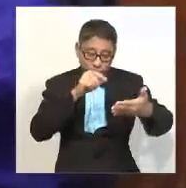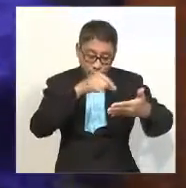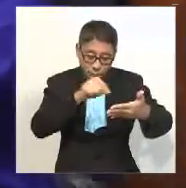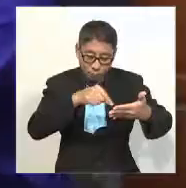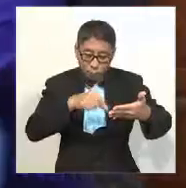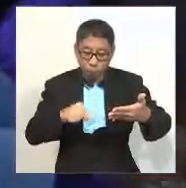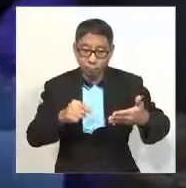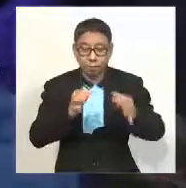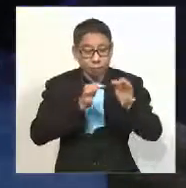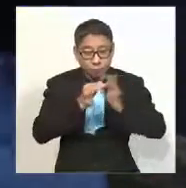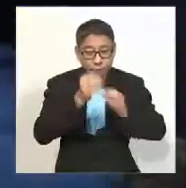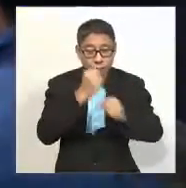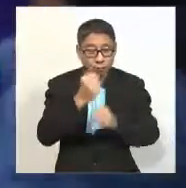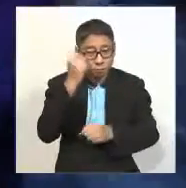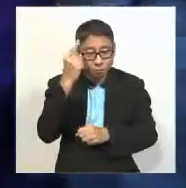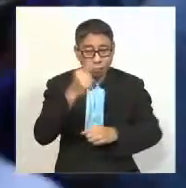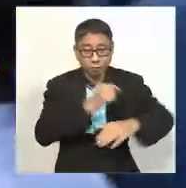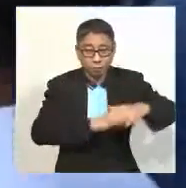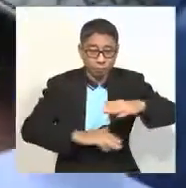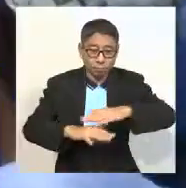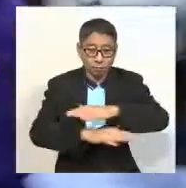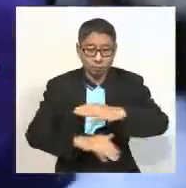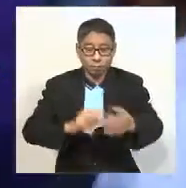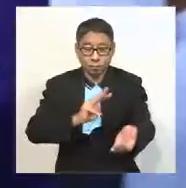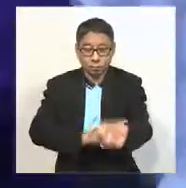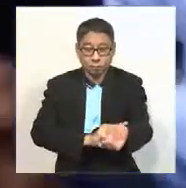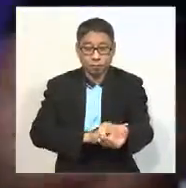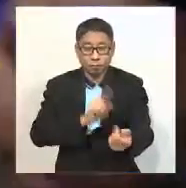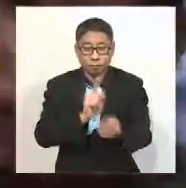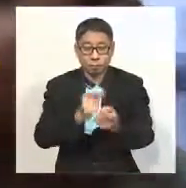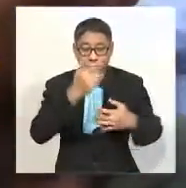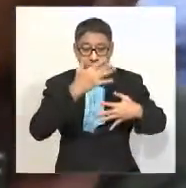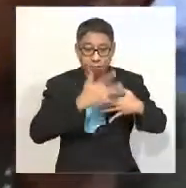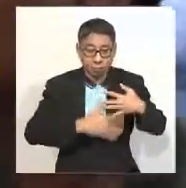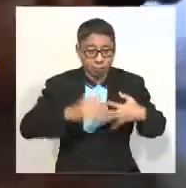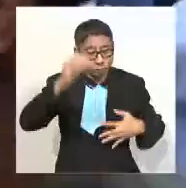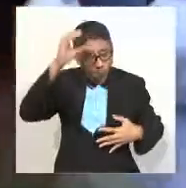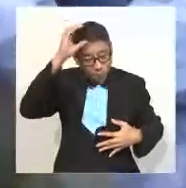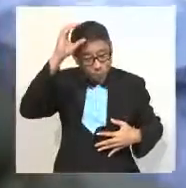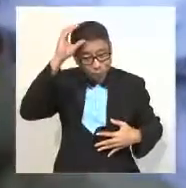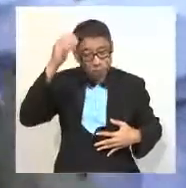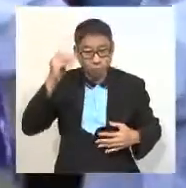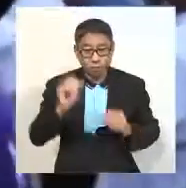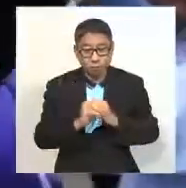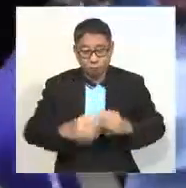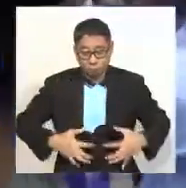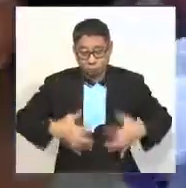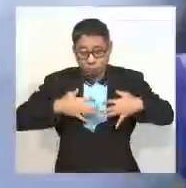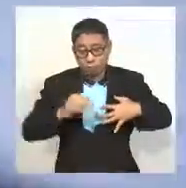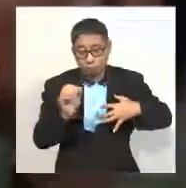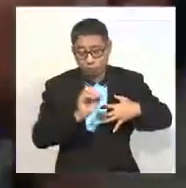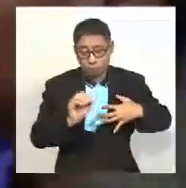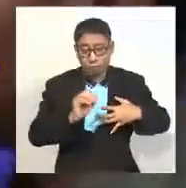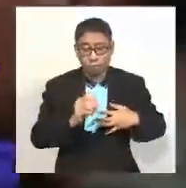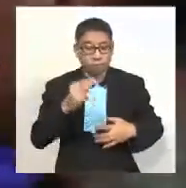ชี้แจงและทำความเข้าใจแล้วว่าหลักฐานทางการแพทย์พบเลือดออกในสมองไม่มีภาวะปอดบวม